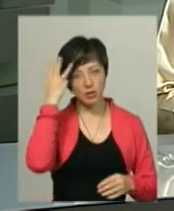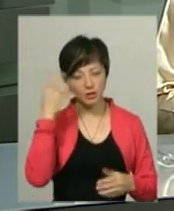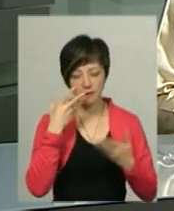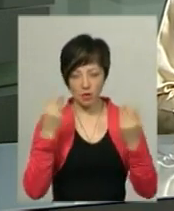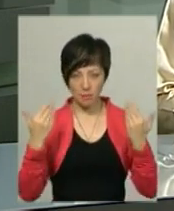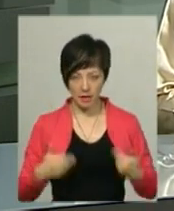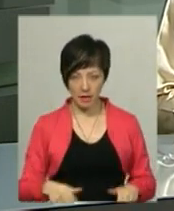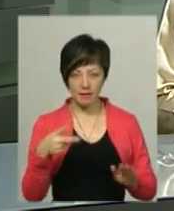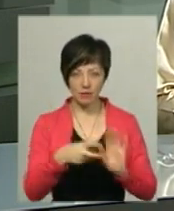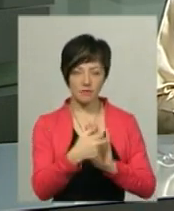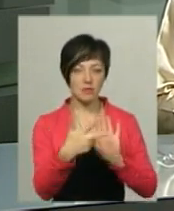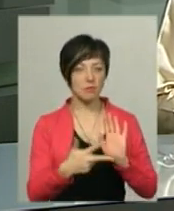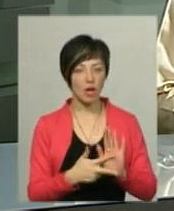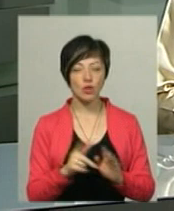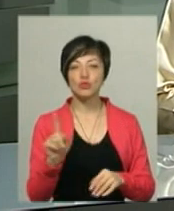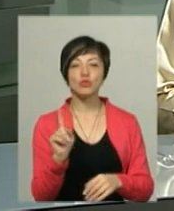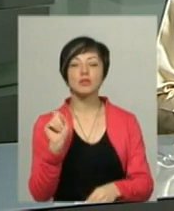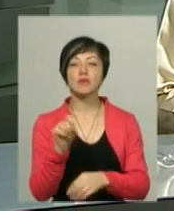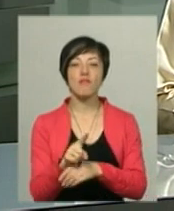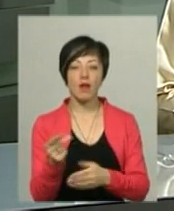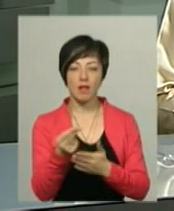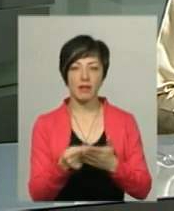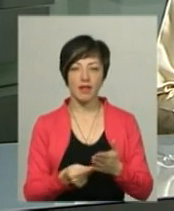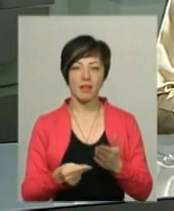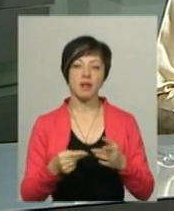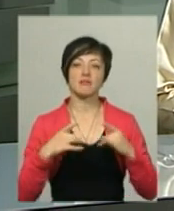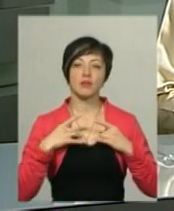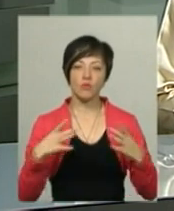своєму тілі в 2018-му і які малюнки